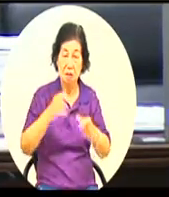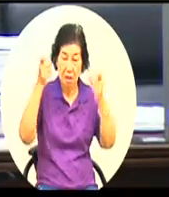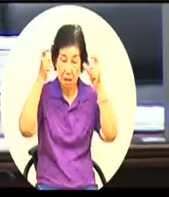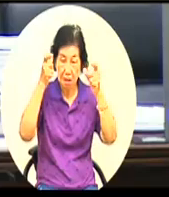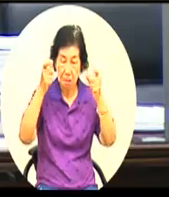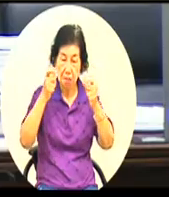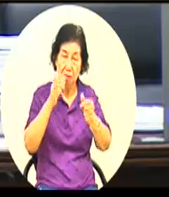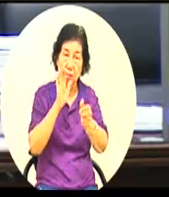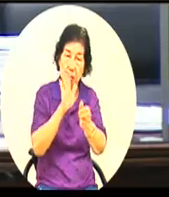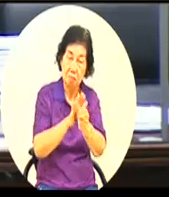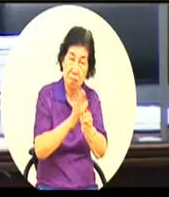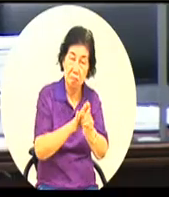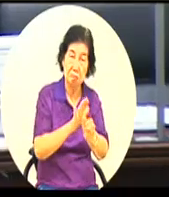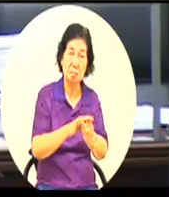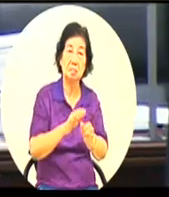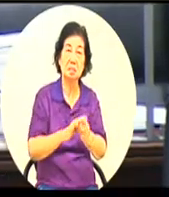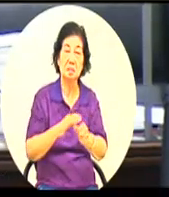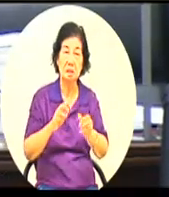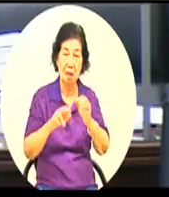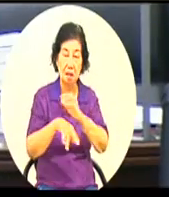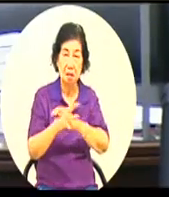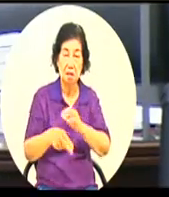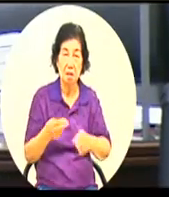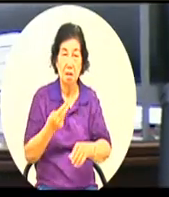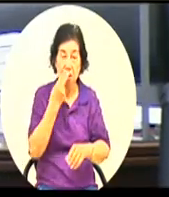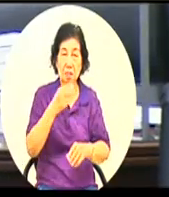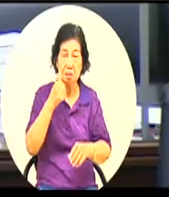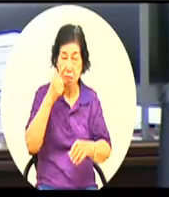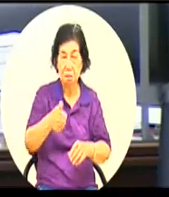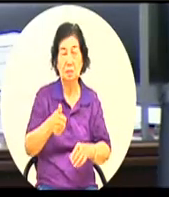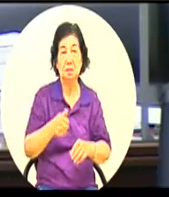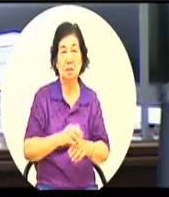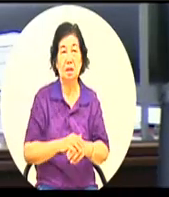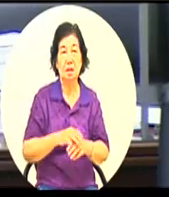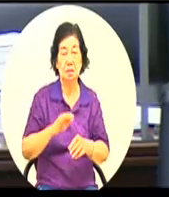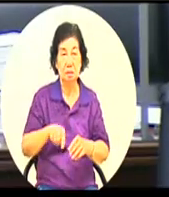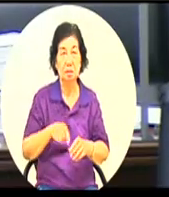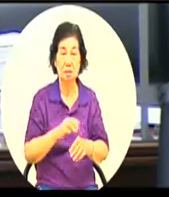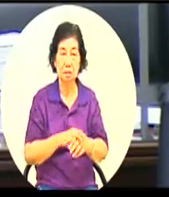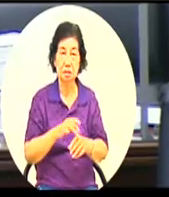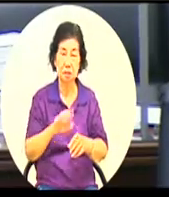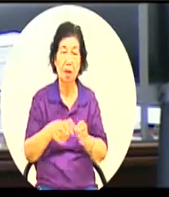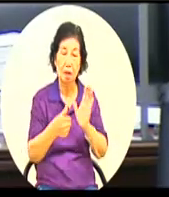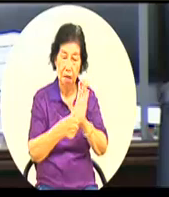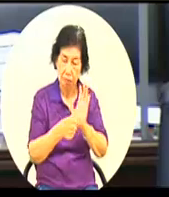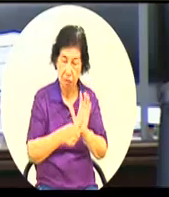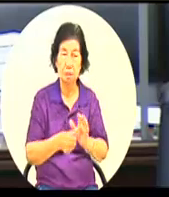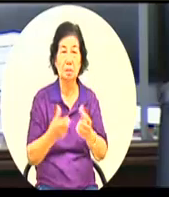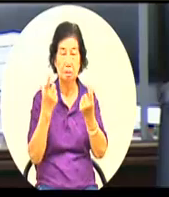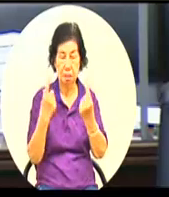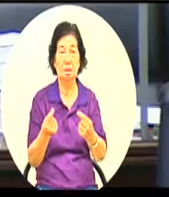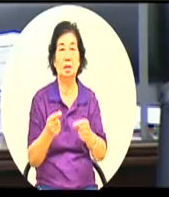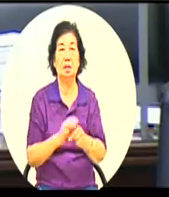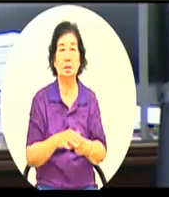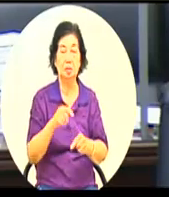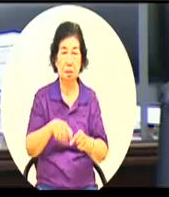来。这卡叫做前瞻计划啦，市长。啊，这种工课你唔做，